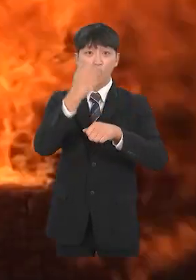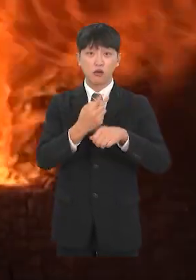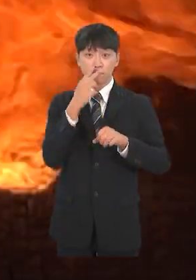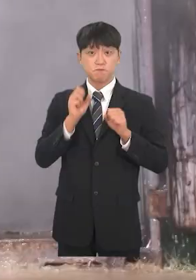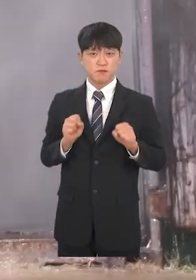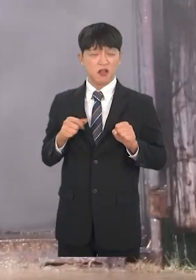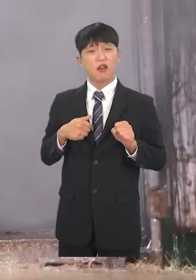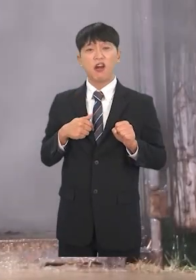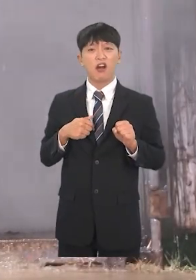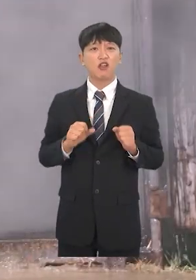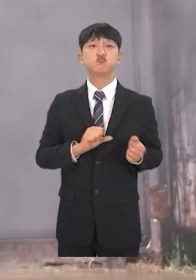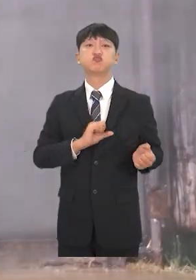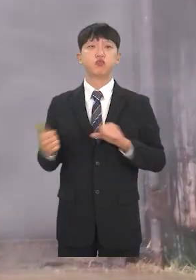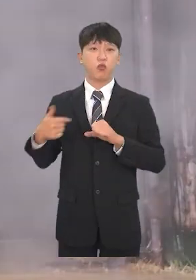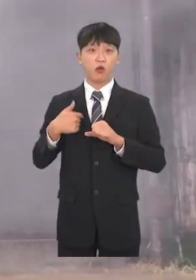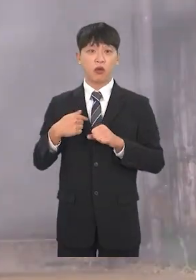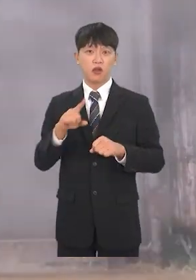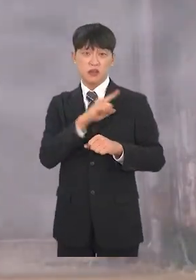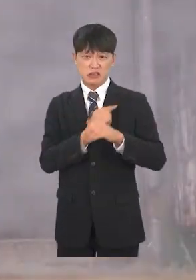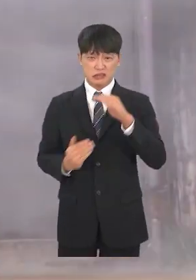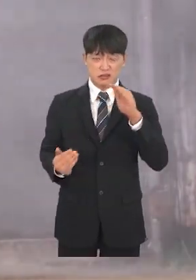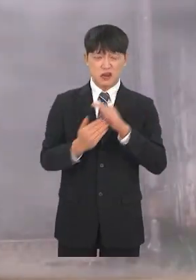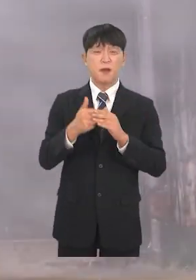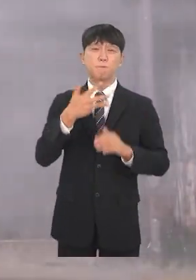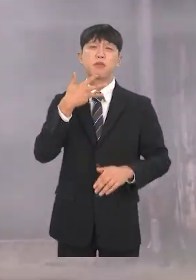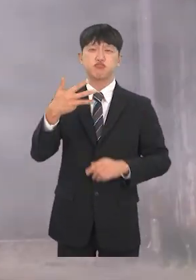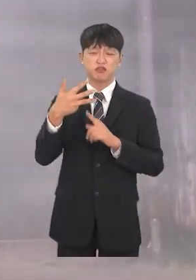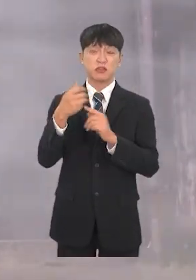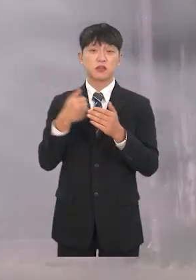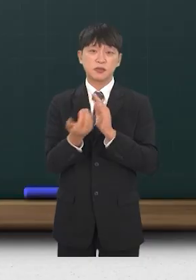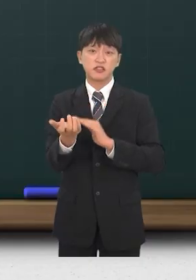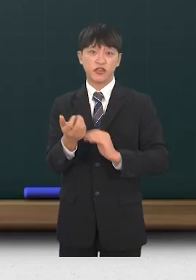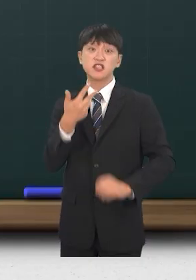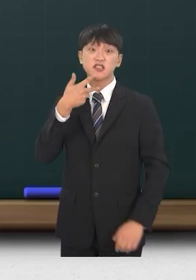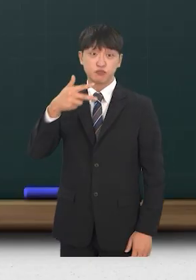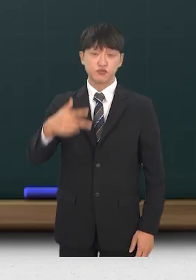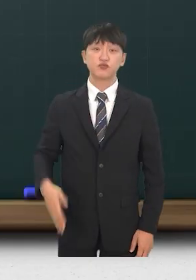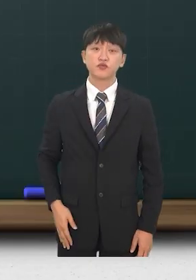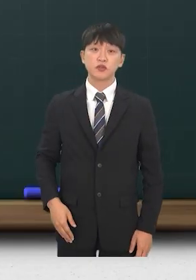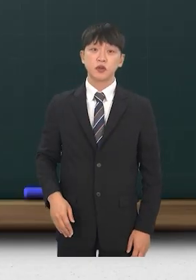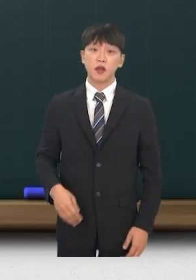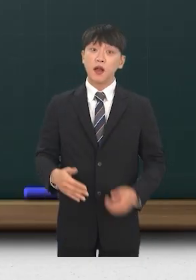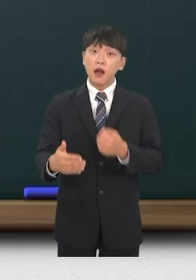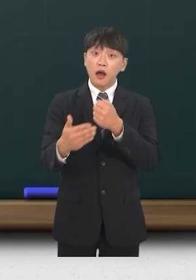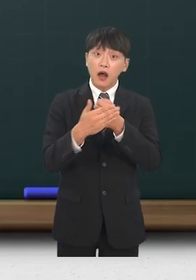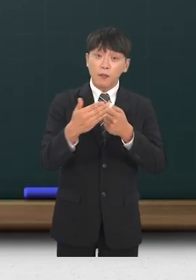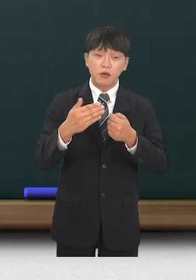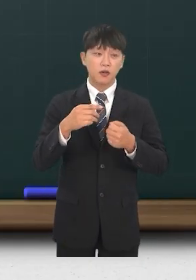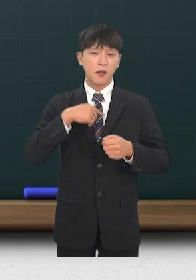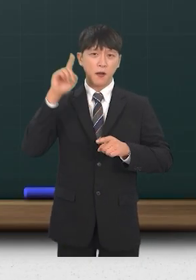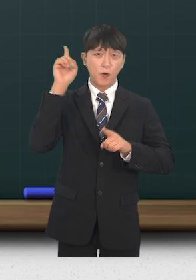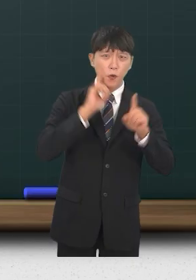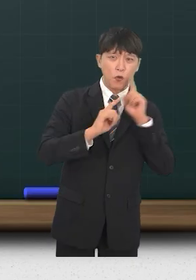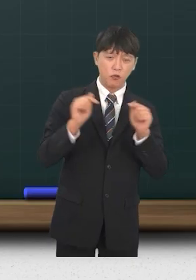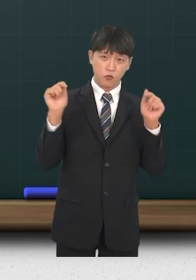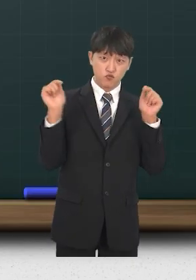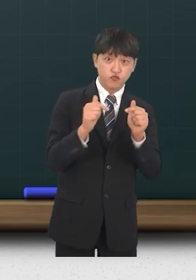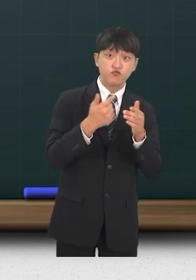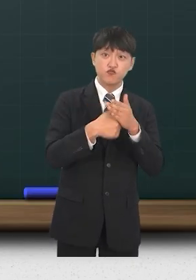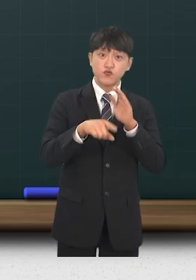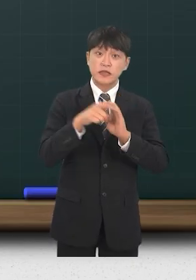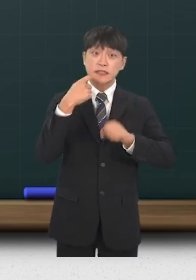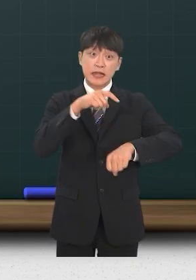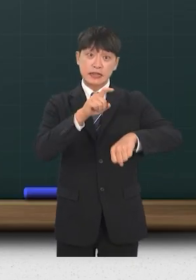생존이 어렵다는 최성기 8분 도달 이론을 토대로 정해졌습니다. 이에 따라 인명피해를 최소화하기 위해